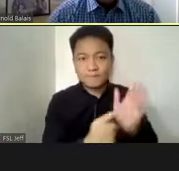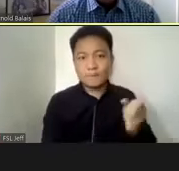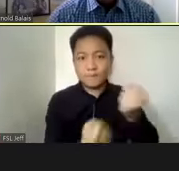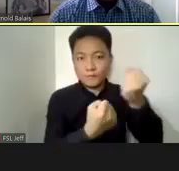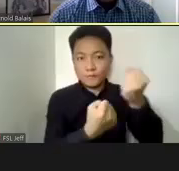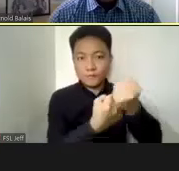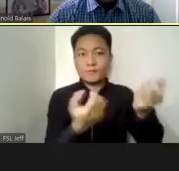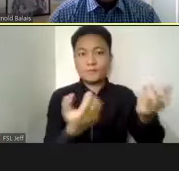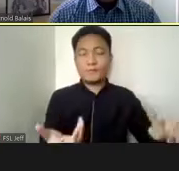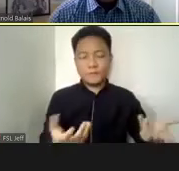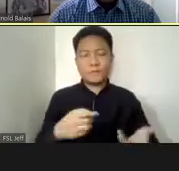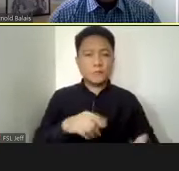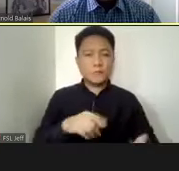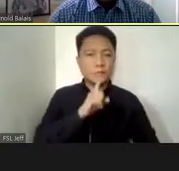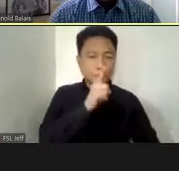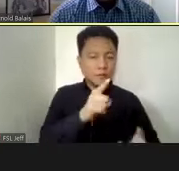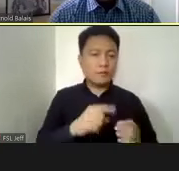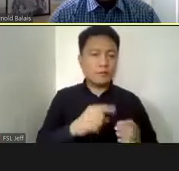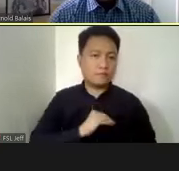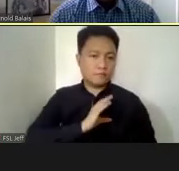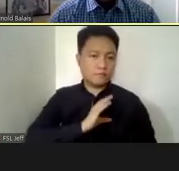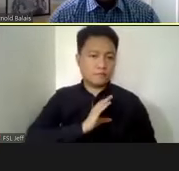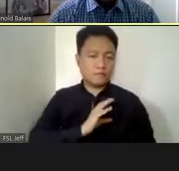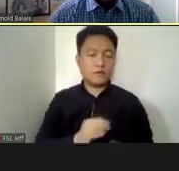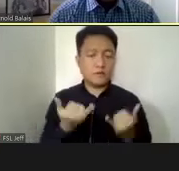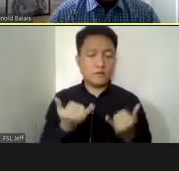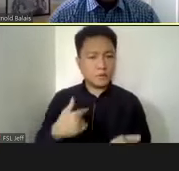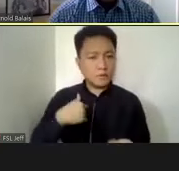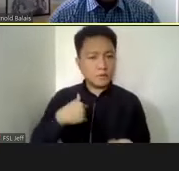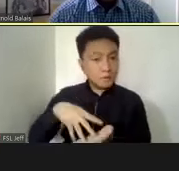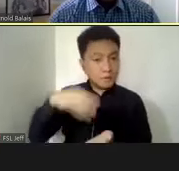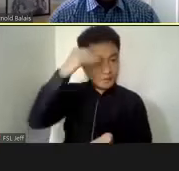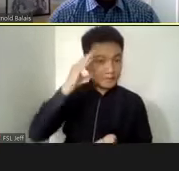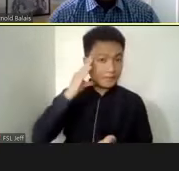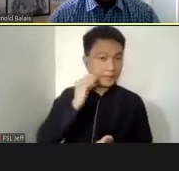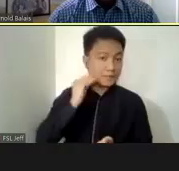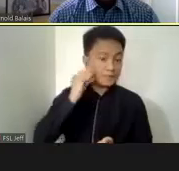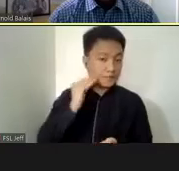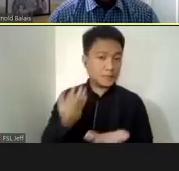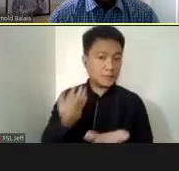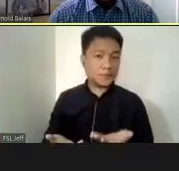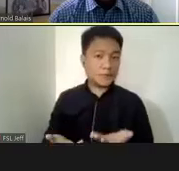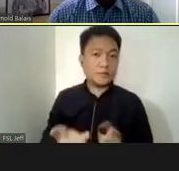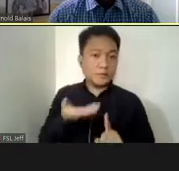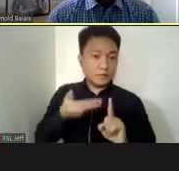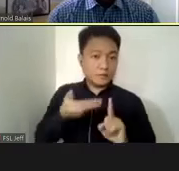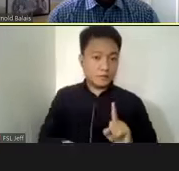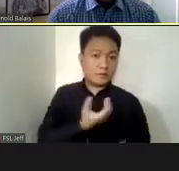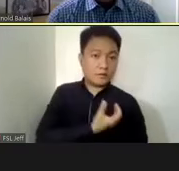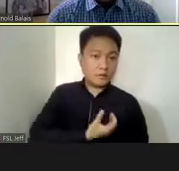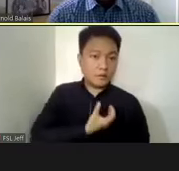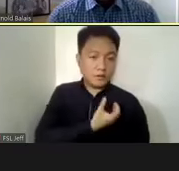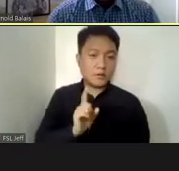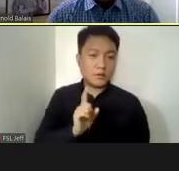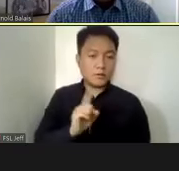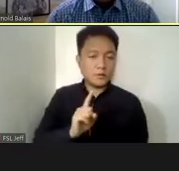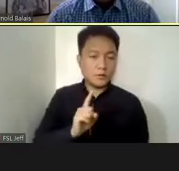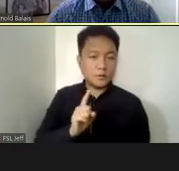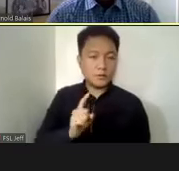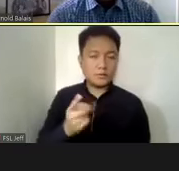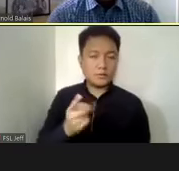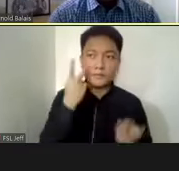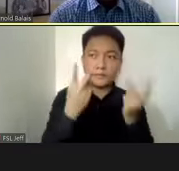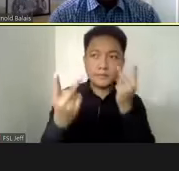ma-address yun na beside the sport, kailangan din i-build yung character eh. Yung saan tayo no, bilang